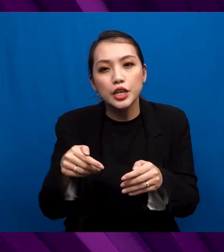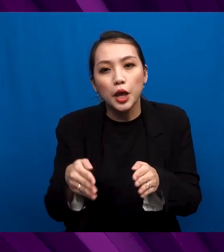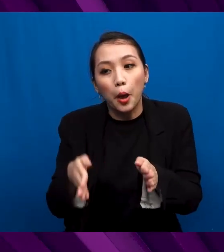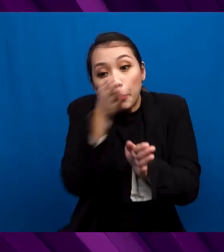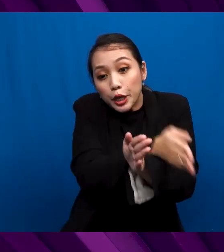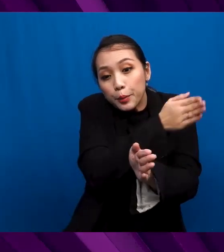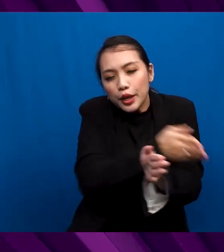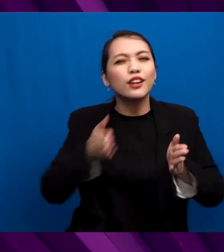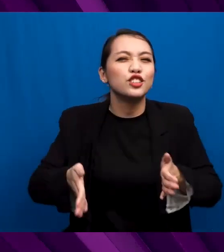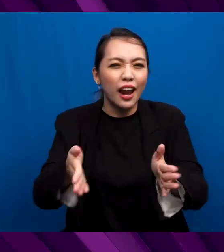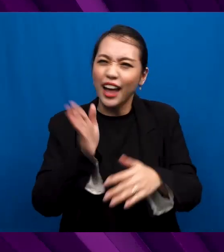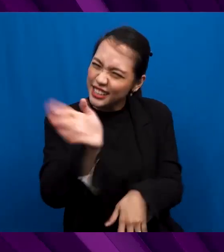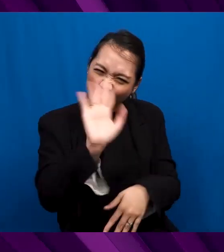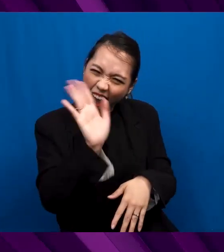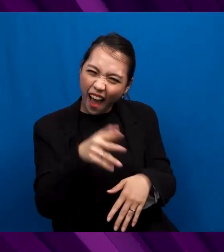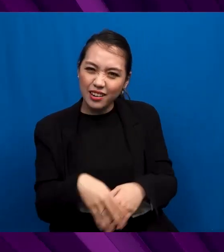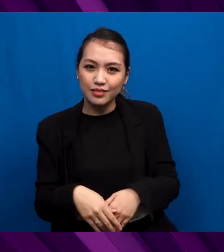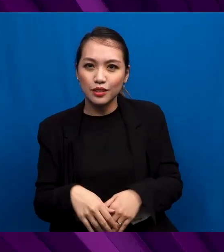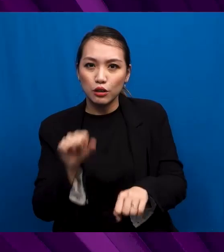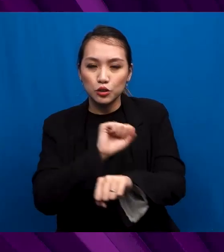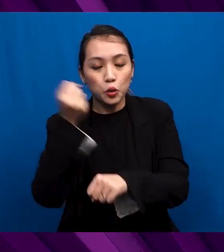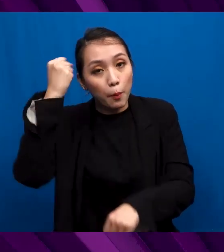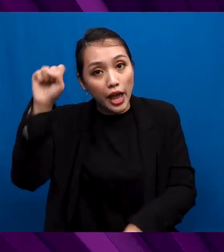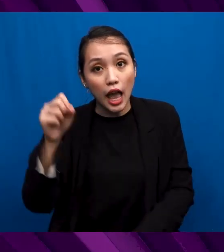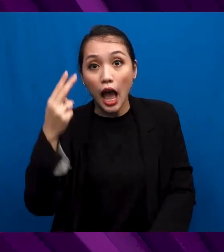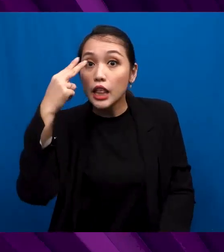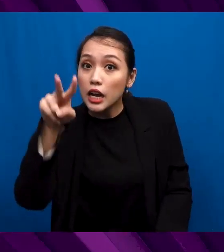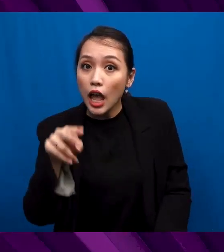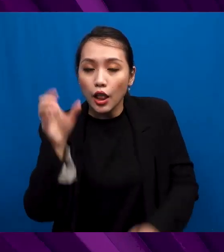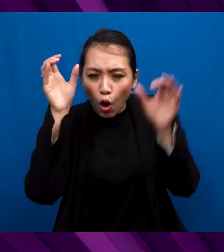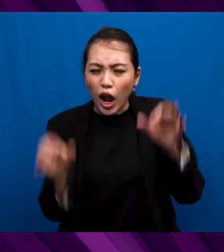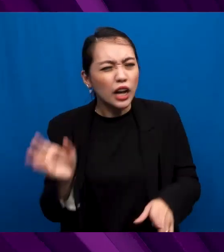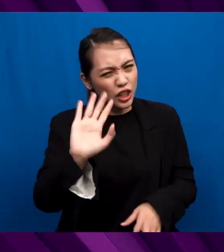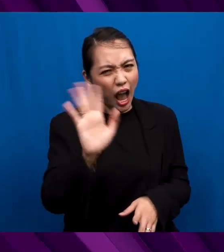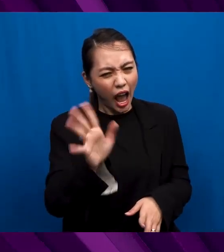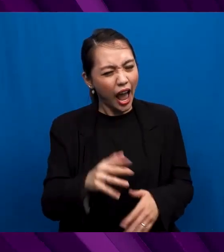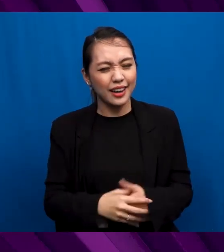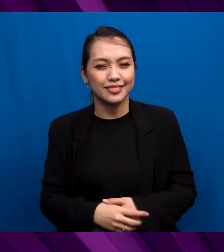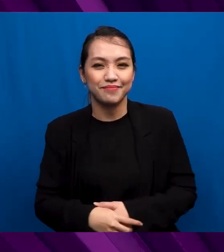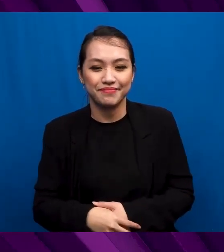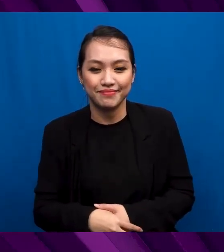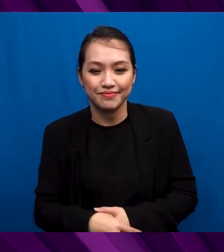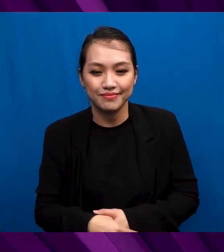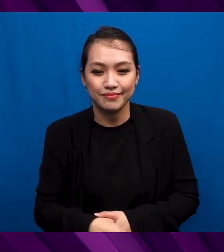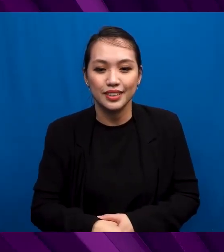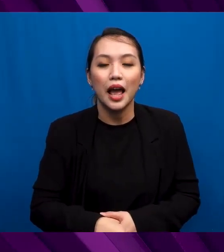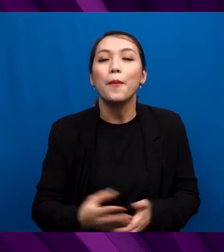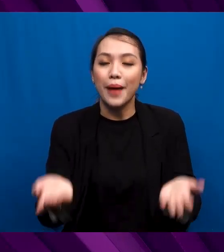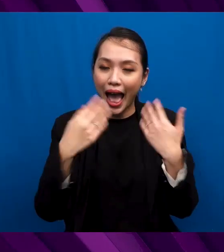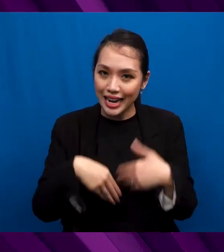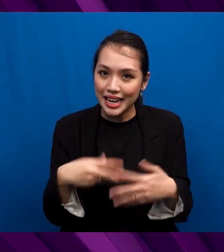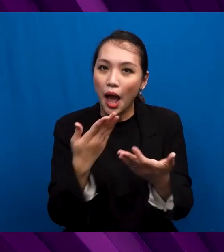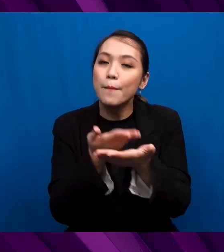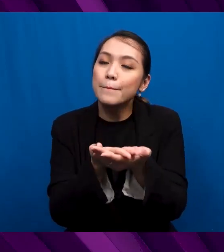berdoa, syafaat. Kadang-kadang kita iri ya. Aku kepingin bisa kayak gitu. Bisa, minta sama Tuhan. Tuhan yang memberimu mampu.